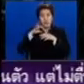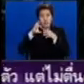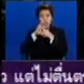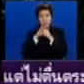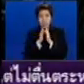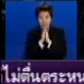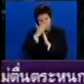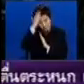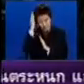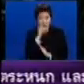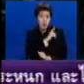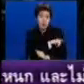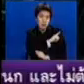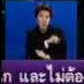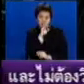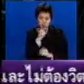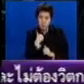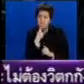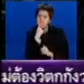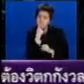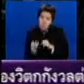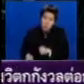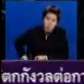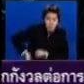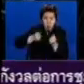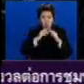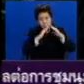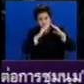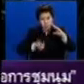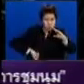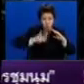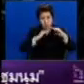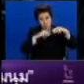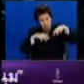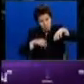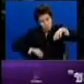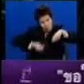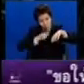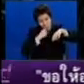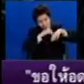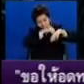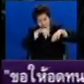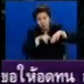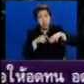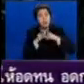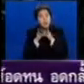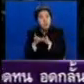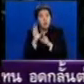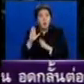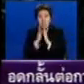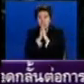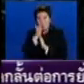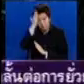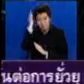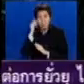ราหมณ์ให้ความเห็นการทำพิธีกรรมเทเลือดของกลุ่มนปช.ว่าไม่ใช่หลักกระทำตามวิถีของศาสนาพราหมณ์ซึ่ง